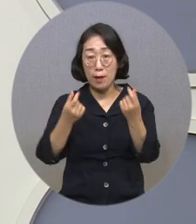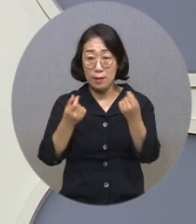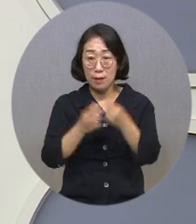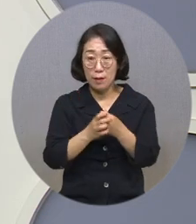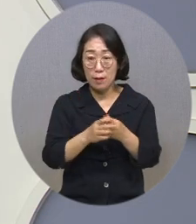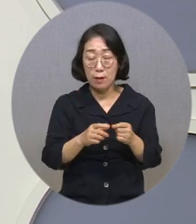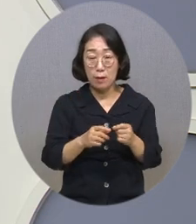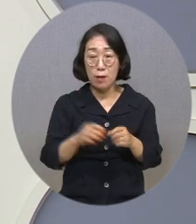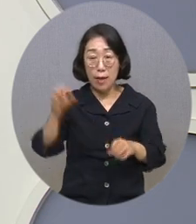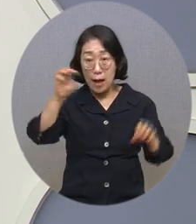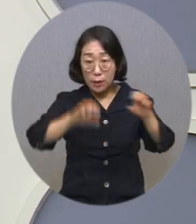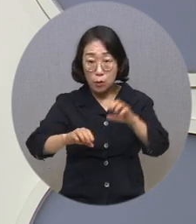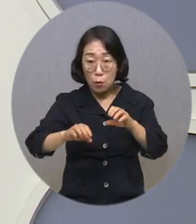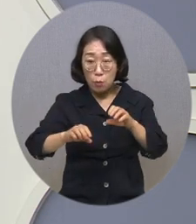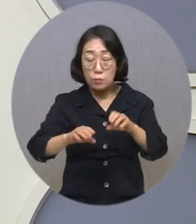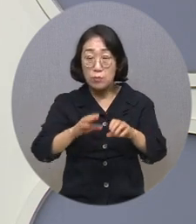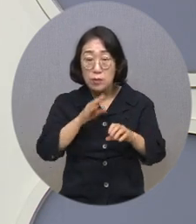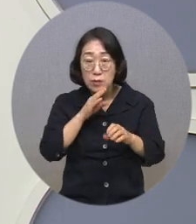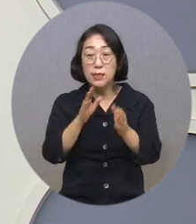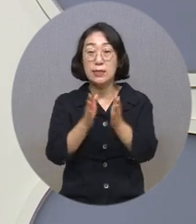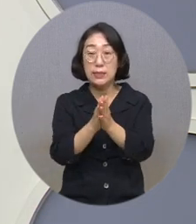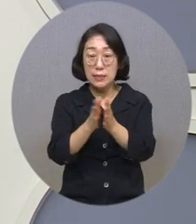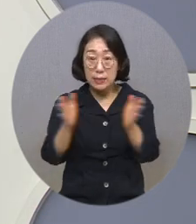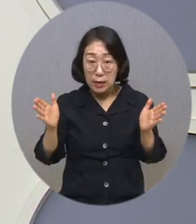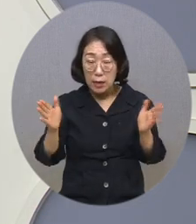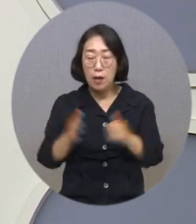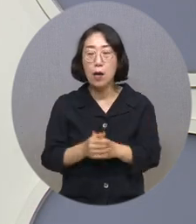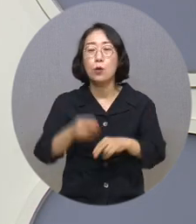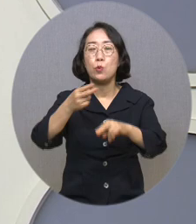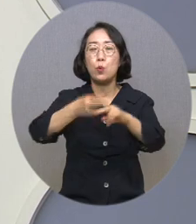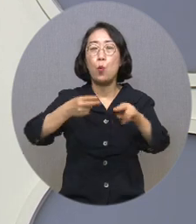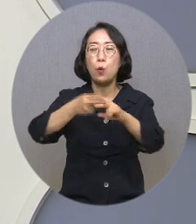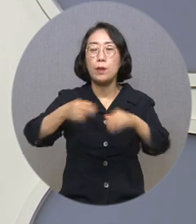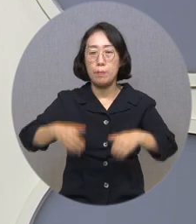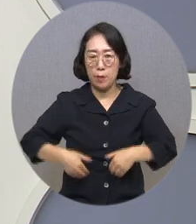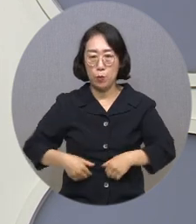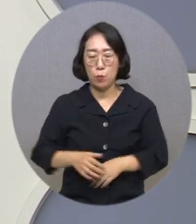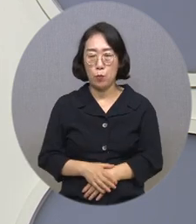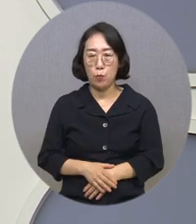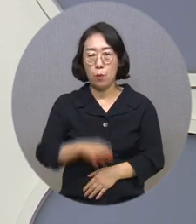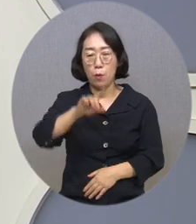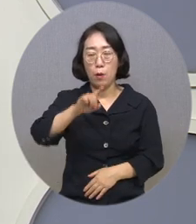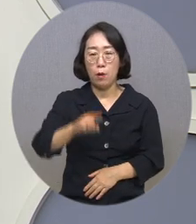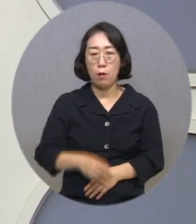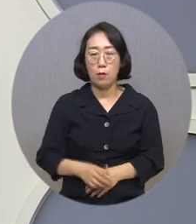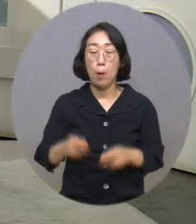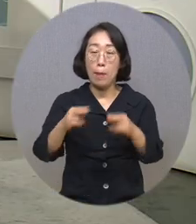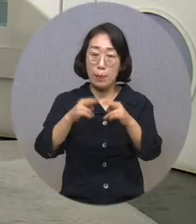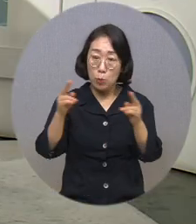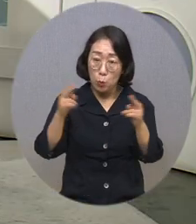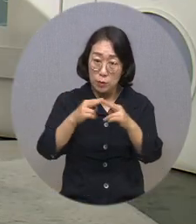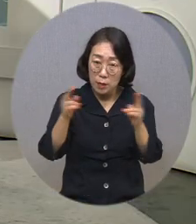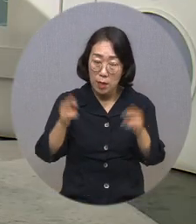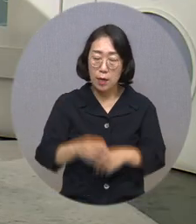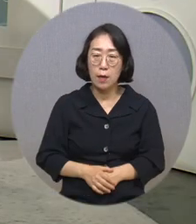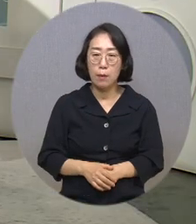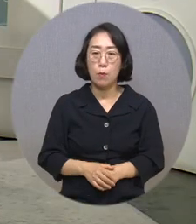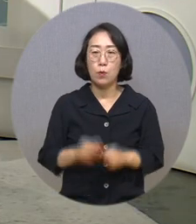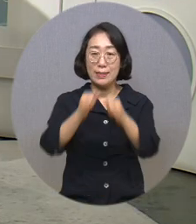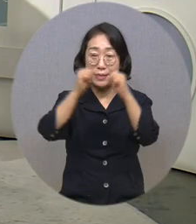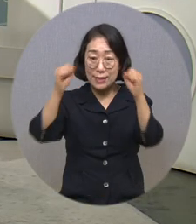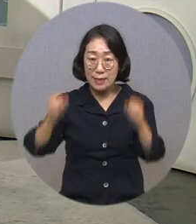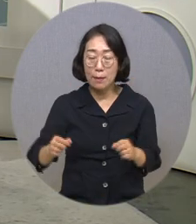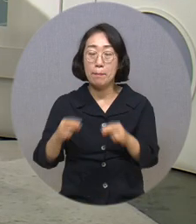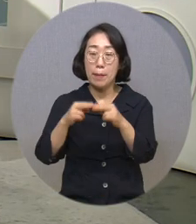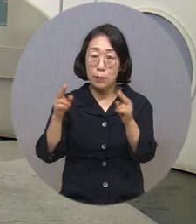되거든요. 그렇죠. 거기에 이제 AI 반도체, 뭐 전력 반도체, 또 시스템 반도체, 앞으로 이제 우리 국가가 지금